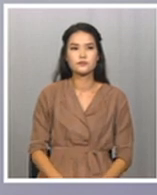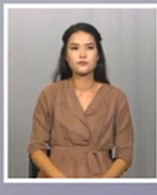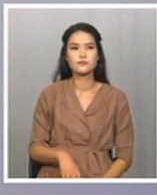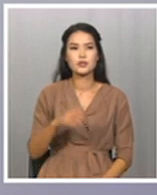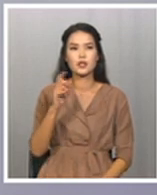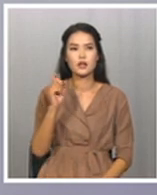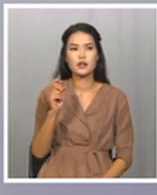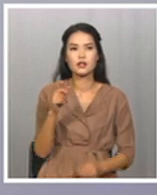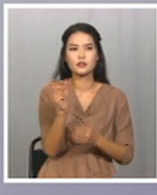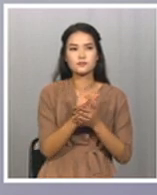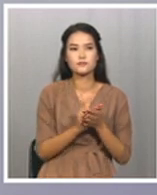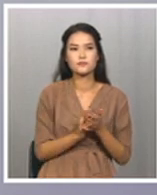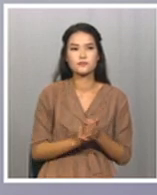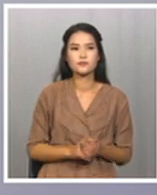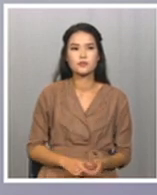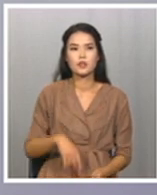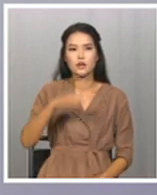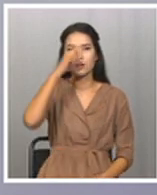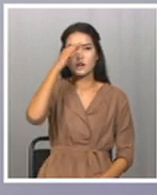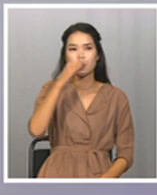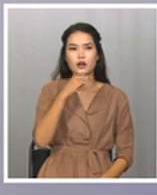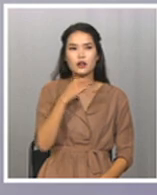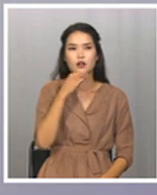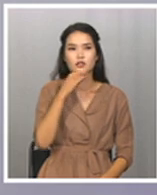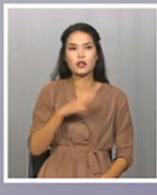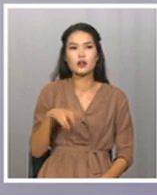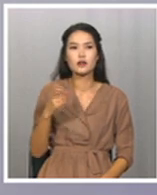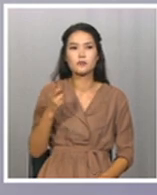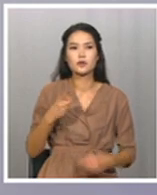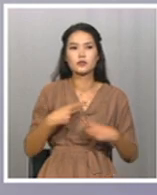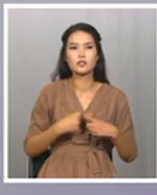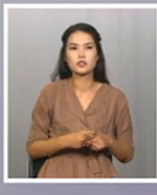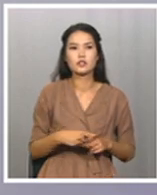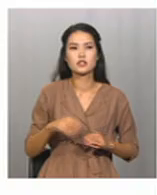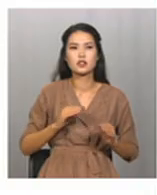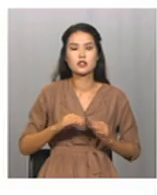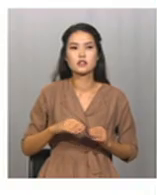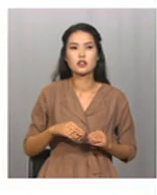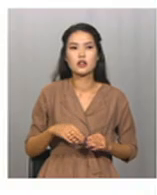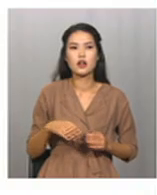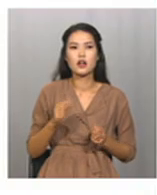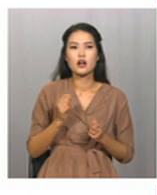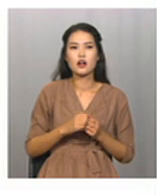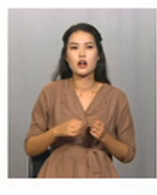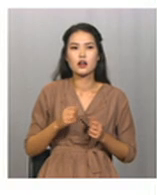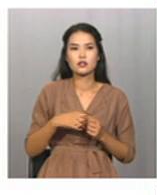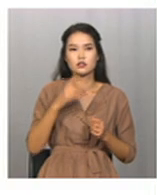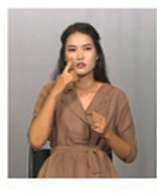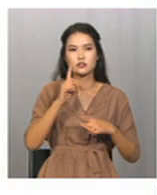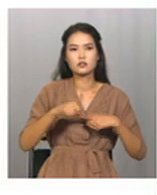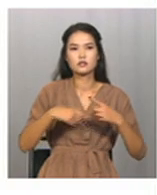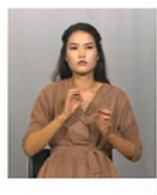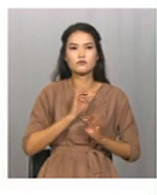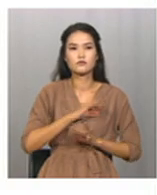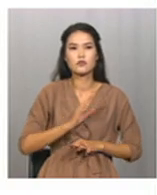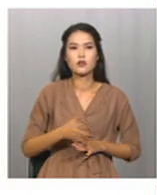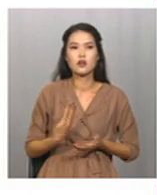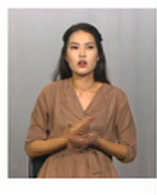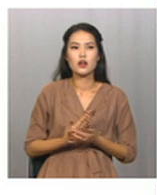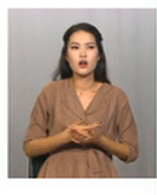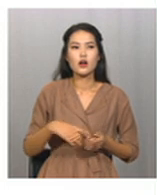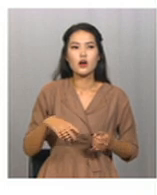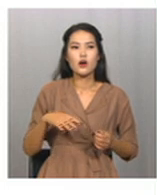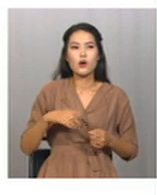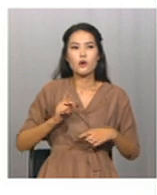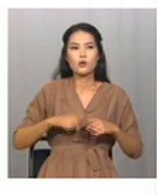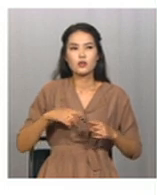Ә мәтіні. Қазақстанда биотехнология саласы қарқынды дамып келеді. Мәселен, отандық